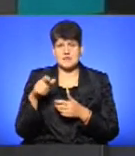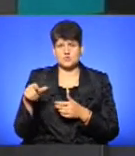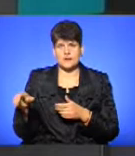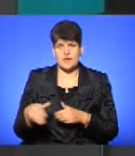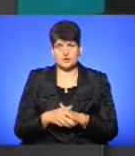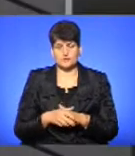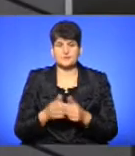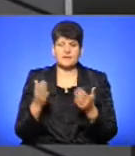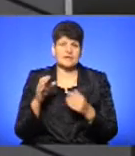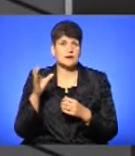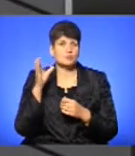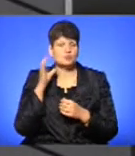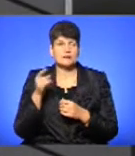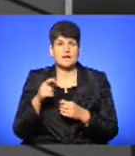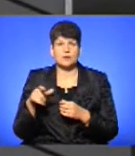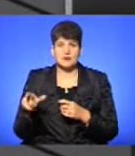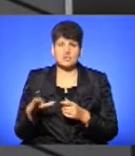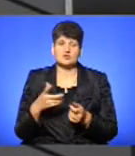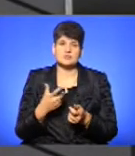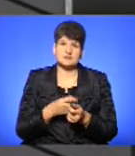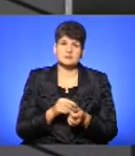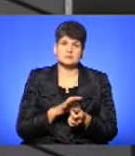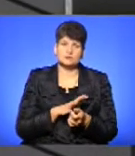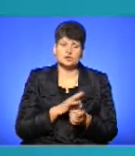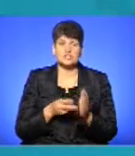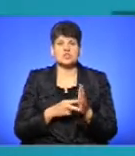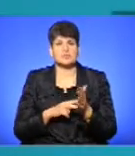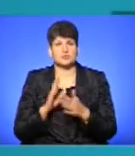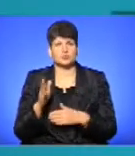Давайте послухаємо тернополян. Чи вакцинувались вони вже, чи планують?